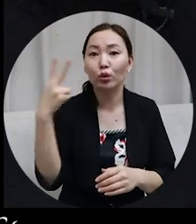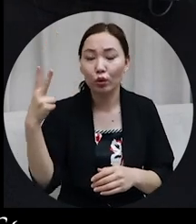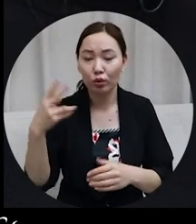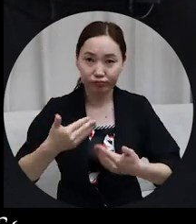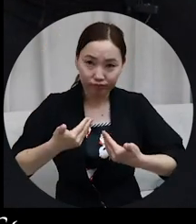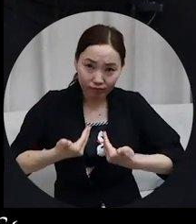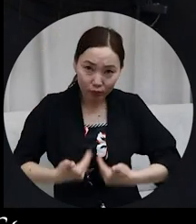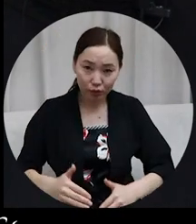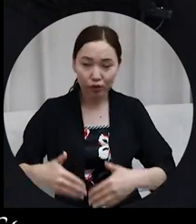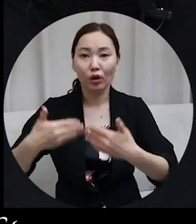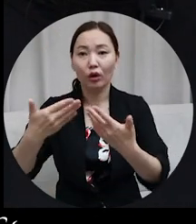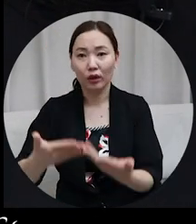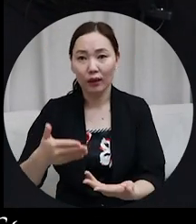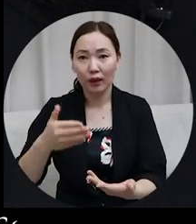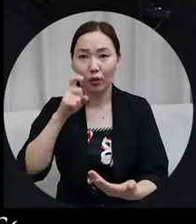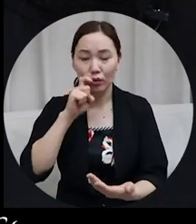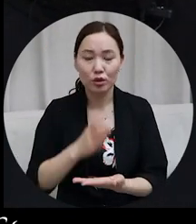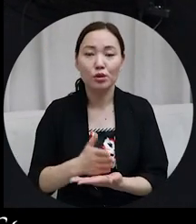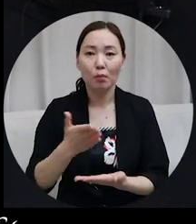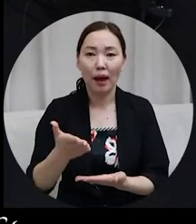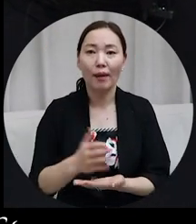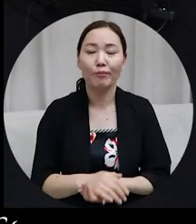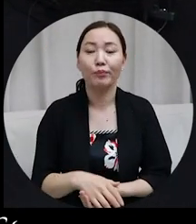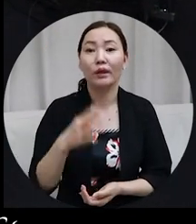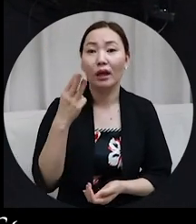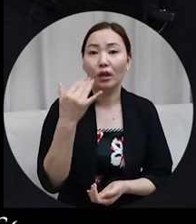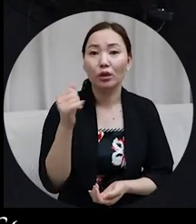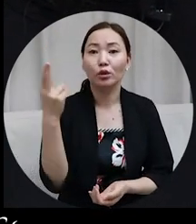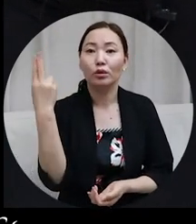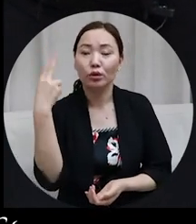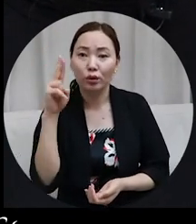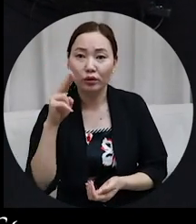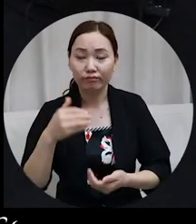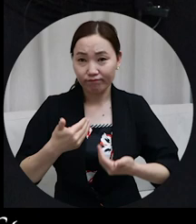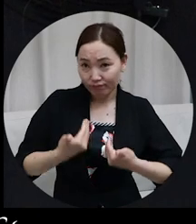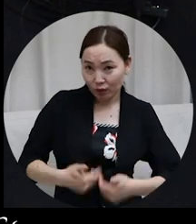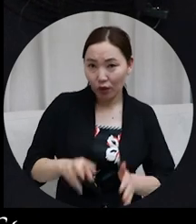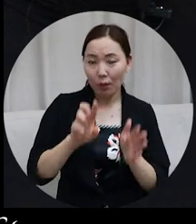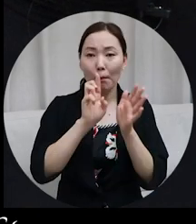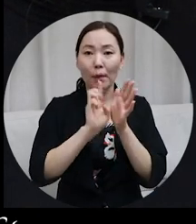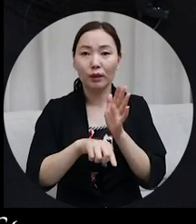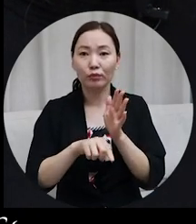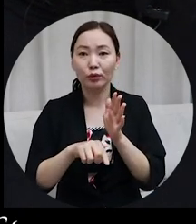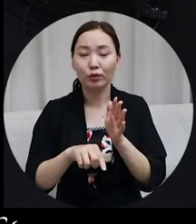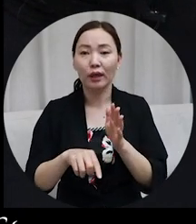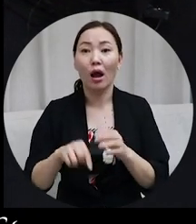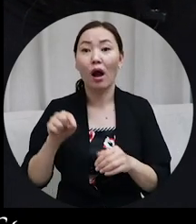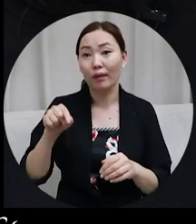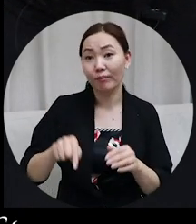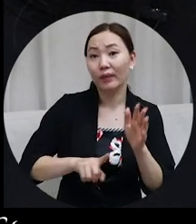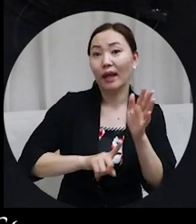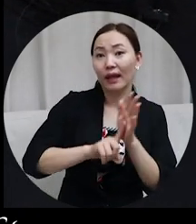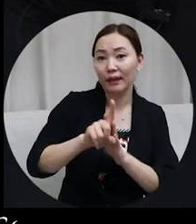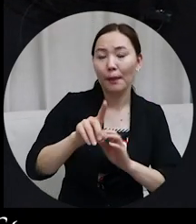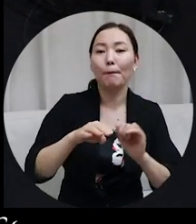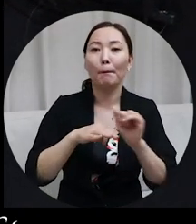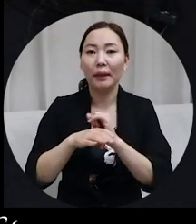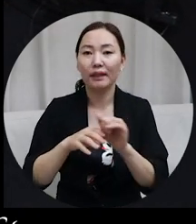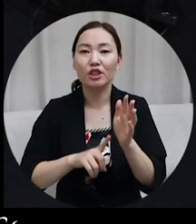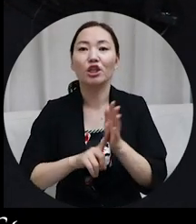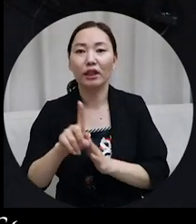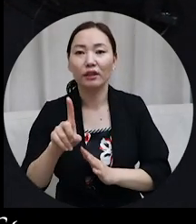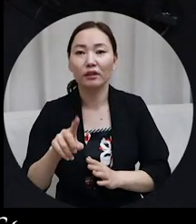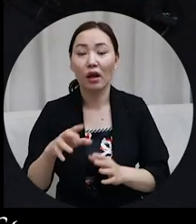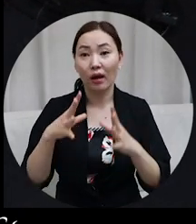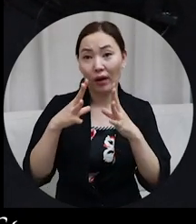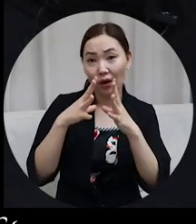бэлтэн. Одоо эхлээд бол бэлтэр ихсэн мэдээч шууд ингээл болохотос боломжгүй тийм болохоор бэлтэн. Тэгэхээр 2021